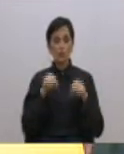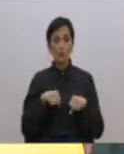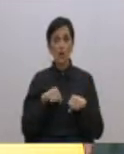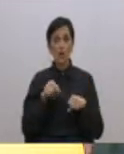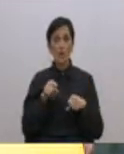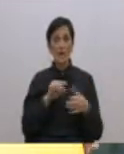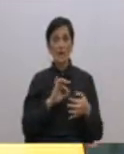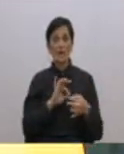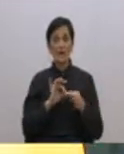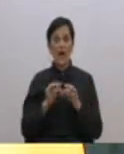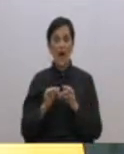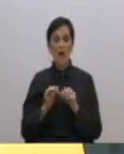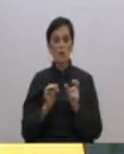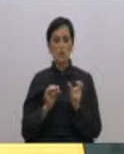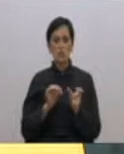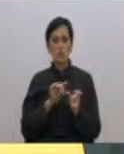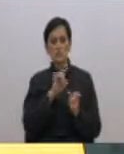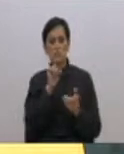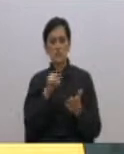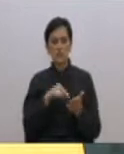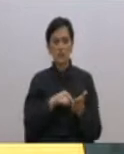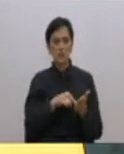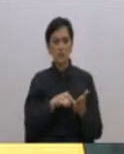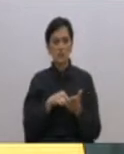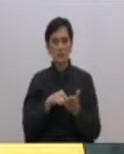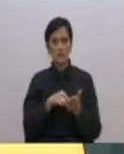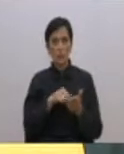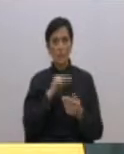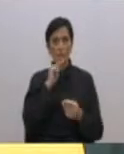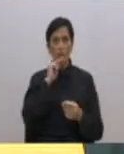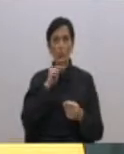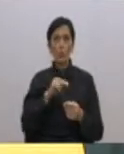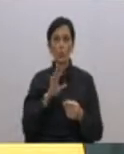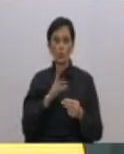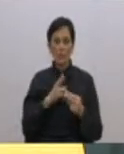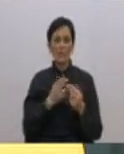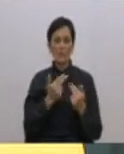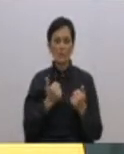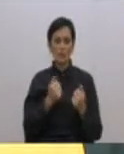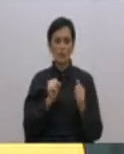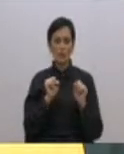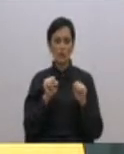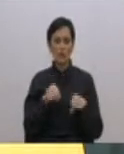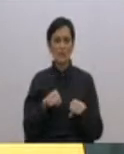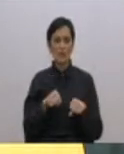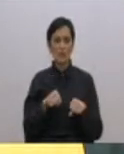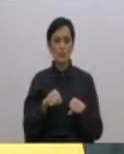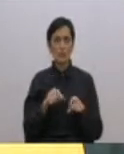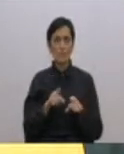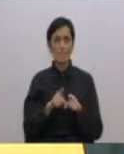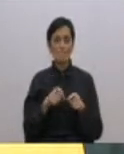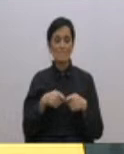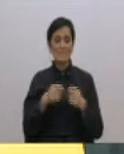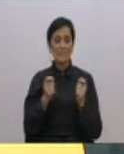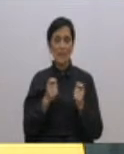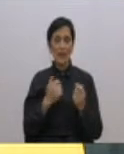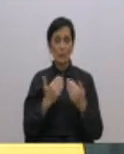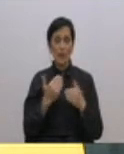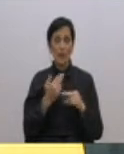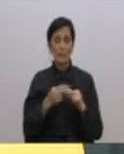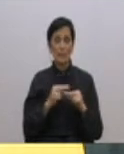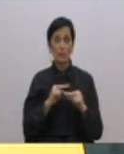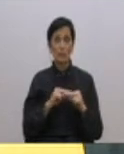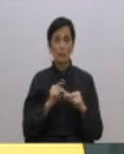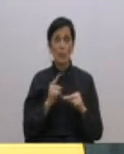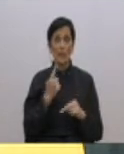შემოვიდეს გარკვეული ასე ვთქვათ კითხვის ნიშნები, მათ შორის უდანაშაულობის პრეზუმციის შესაძლო ასე ვთქვათ დარგოვასთან მიმართებით, ამიტომ